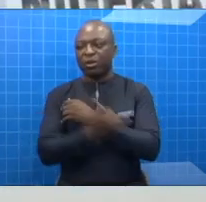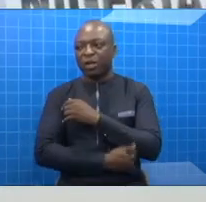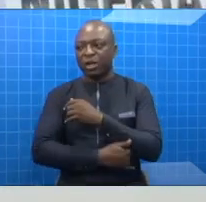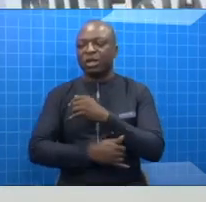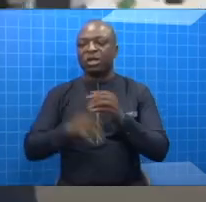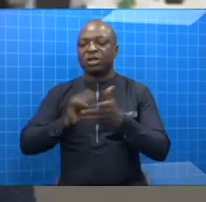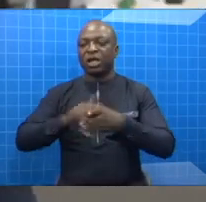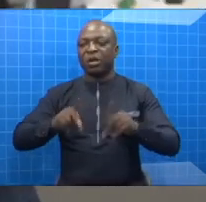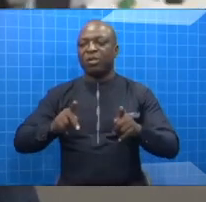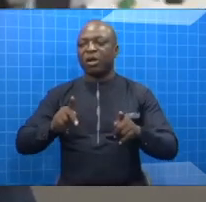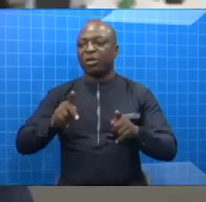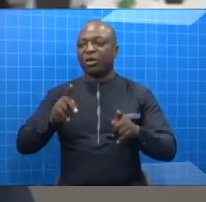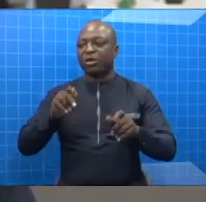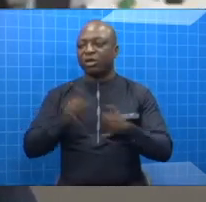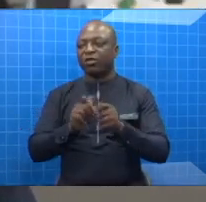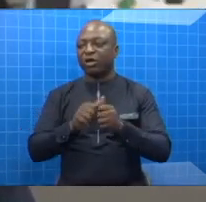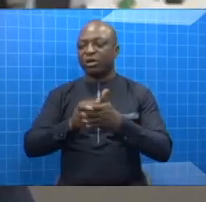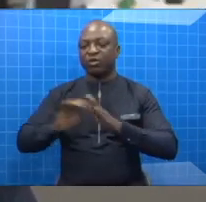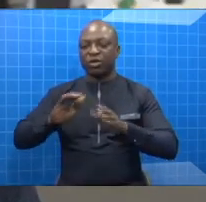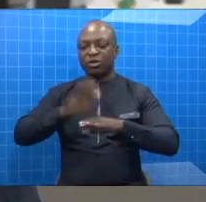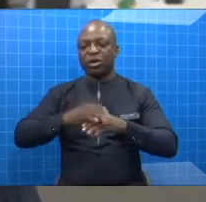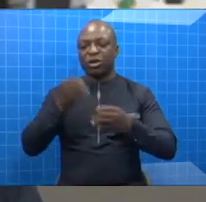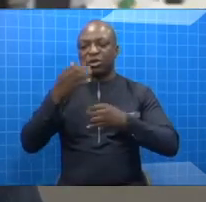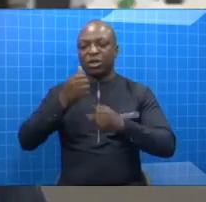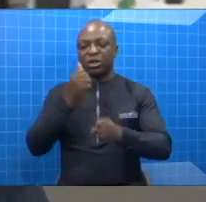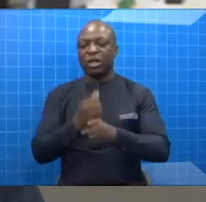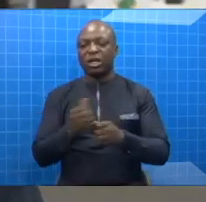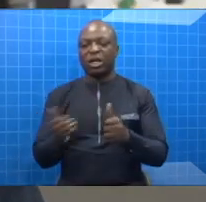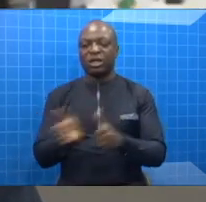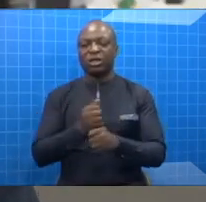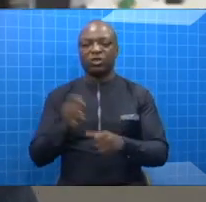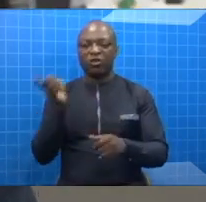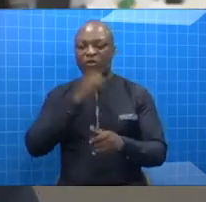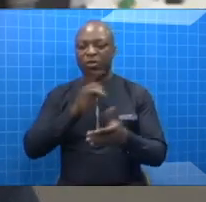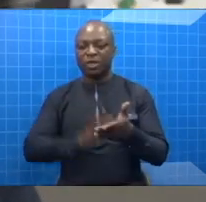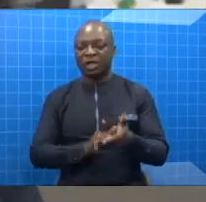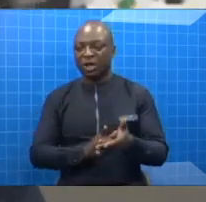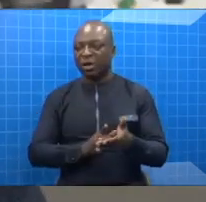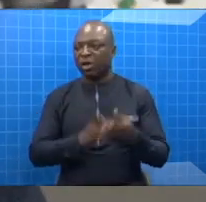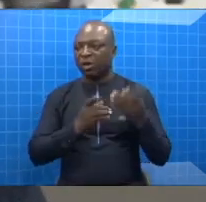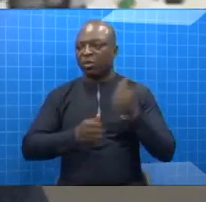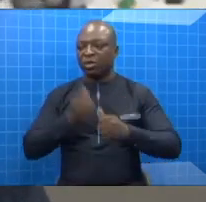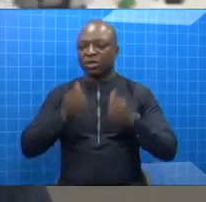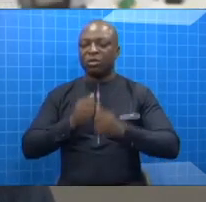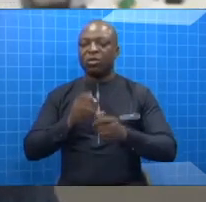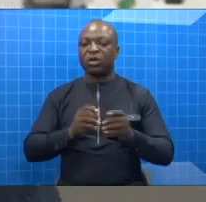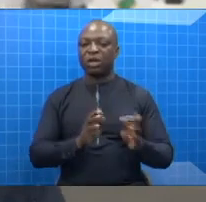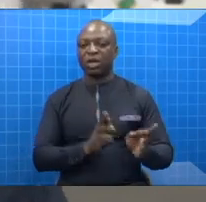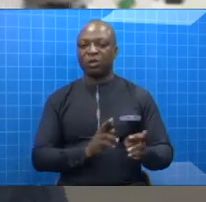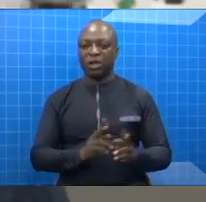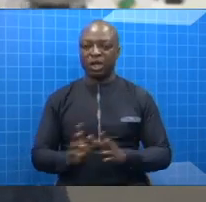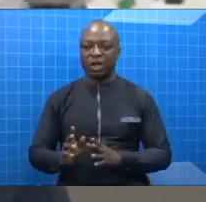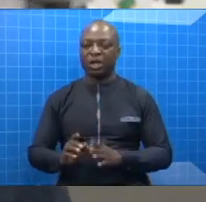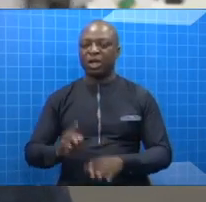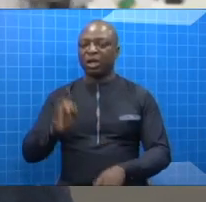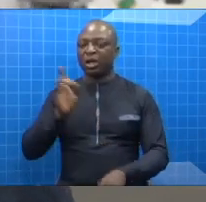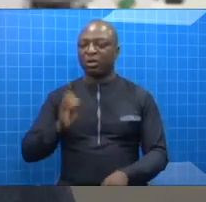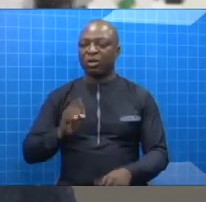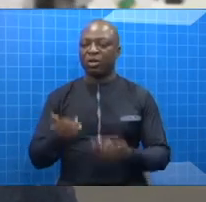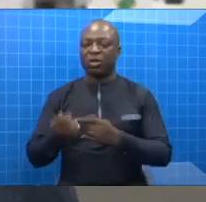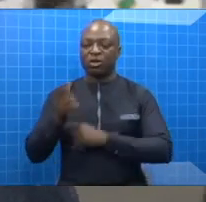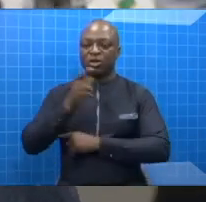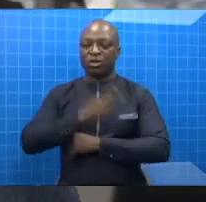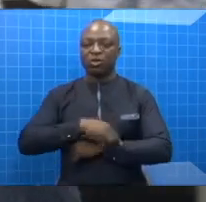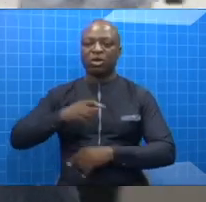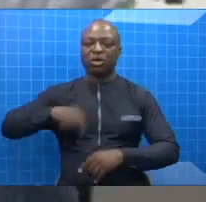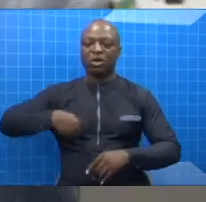ce qui a permis d'ailleurs, on a pu le voir sur plusieurs années, la saisie de faux médicaments de plus en plus régulière. Et donc aujourd'hui,